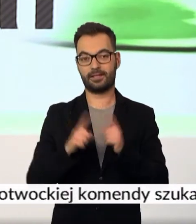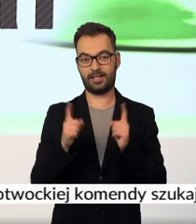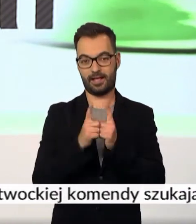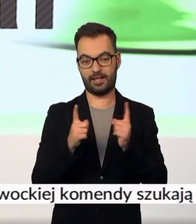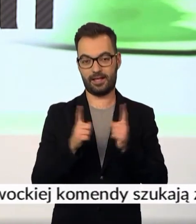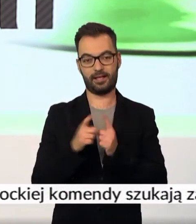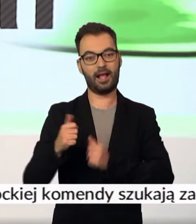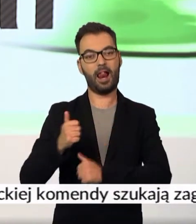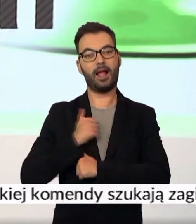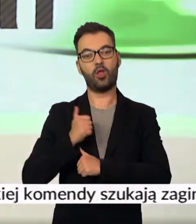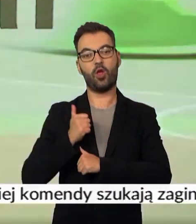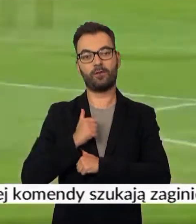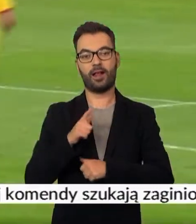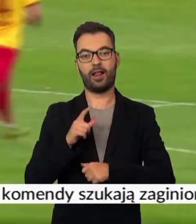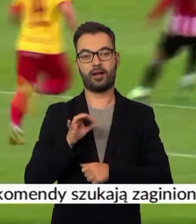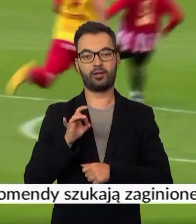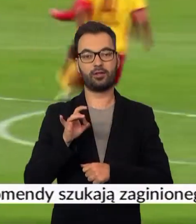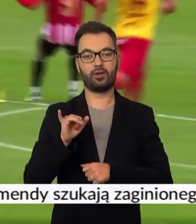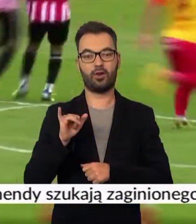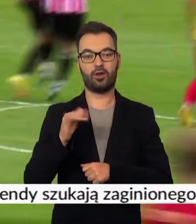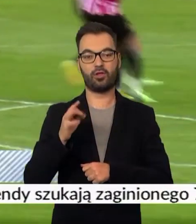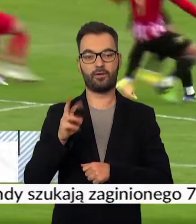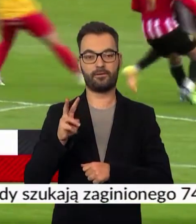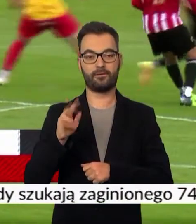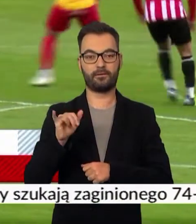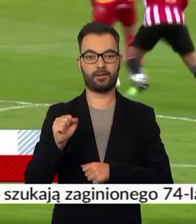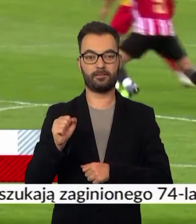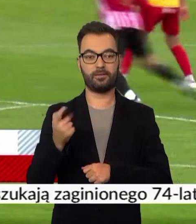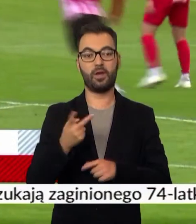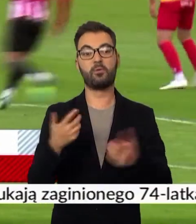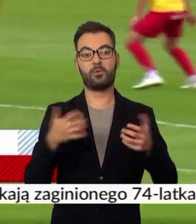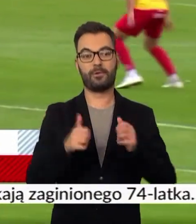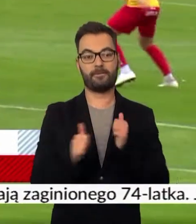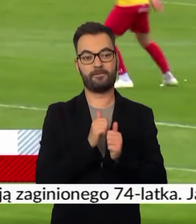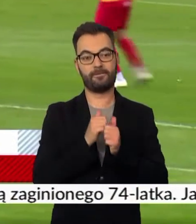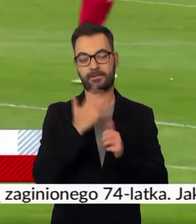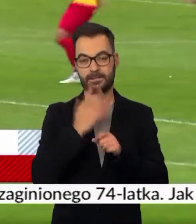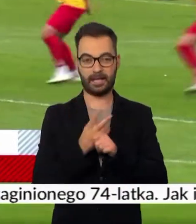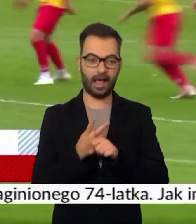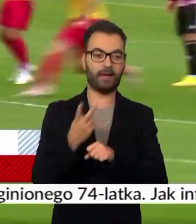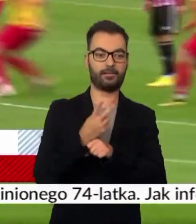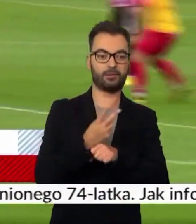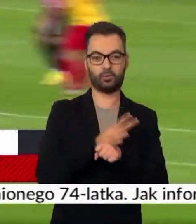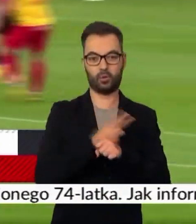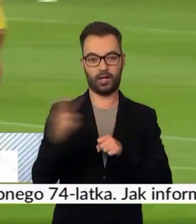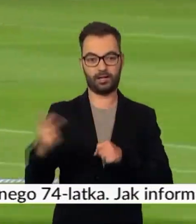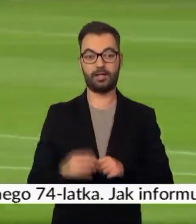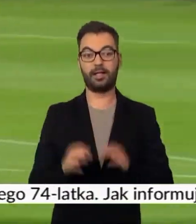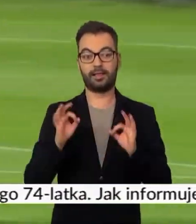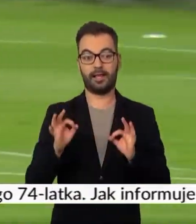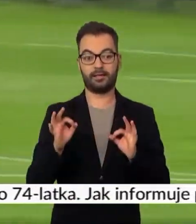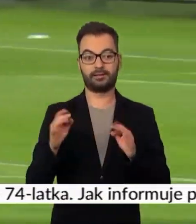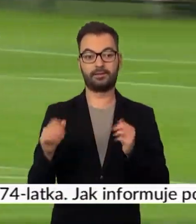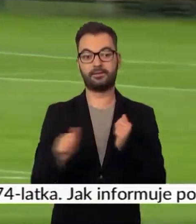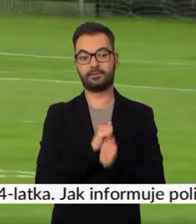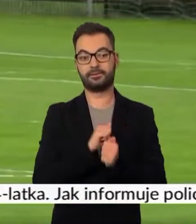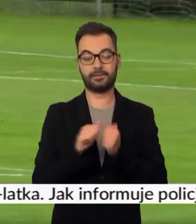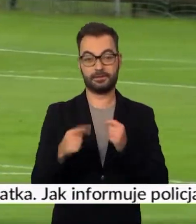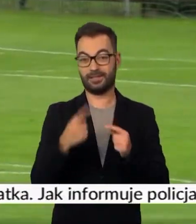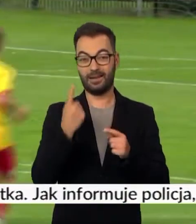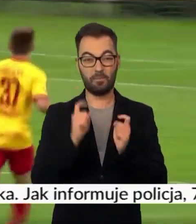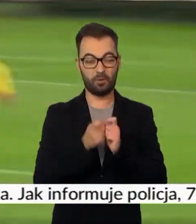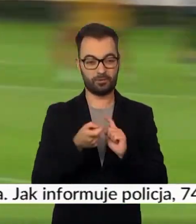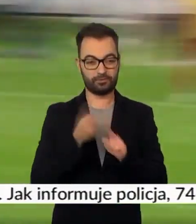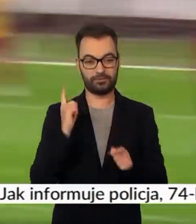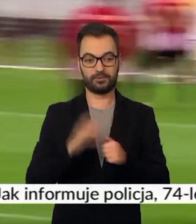1-1. Oba kluby w tym sezonie zamierzają walczyć o awans, a obecnie w tabeli dzielił ich zaledwie punkt.